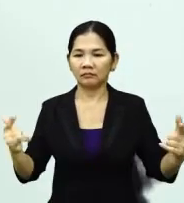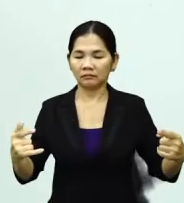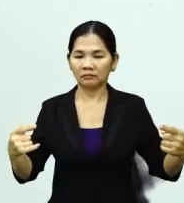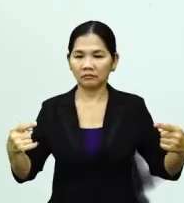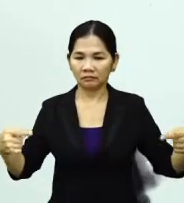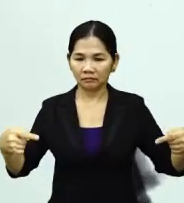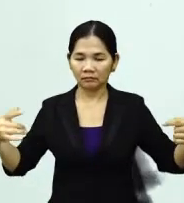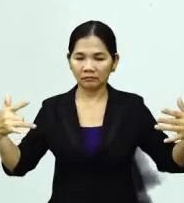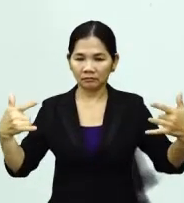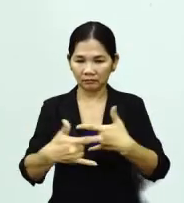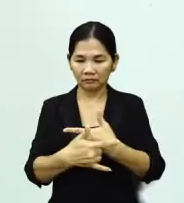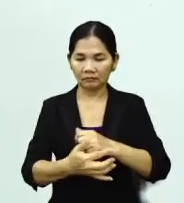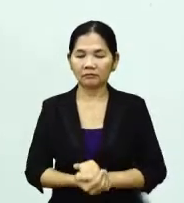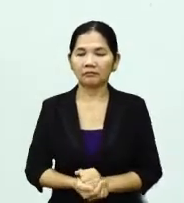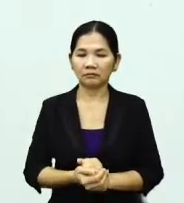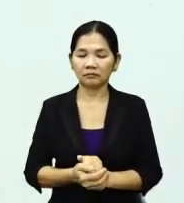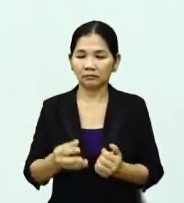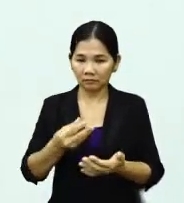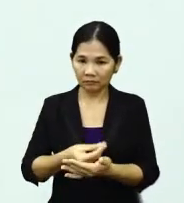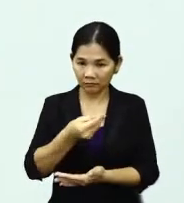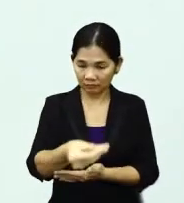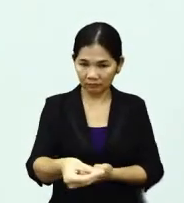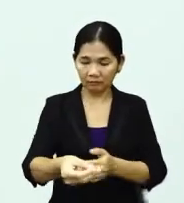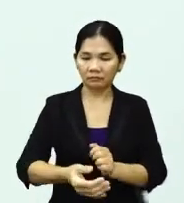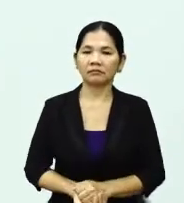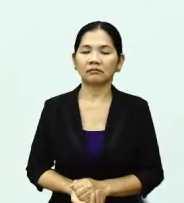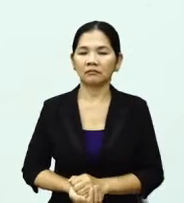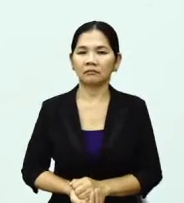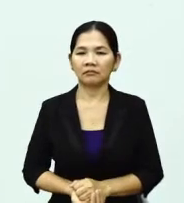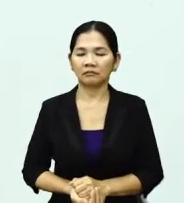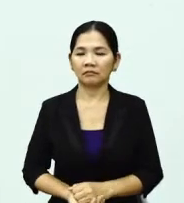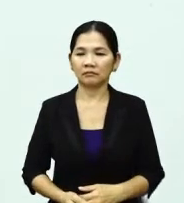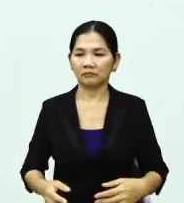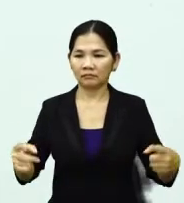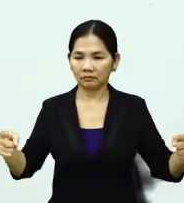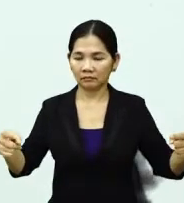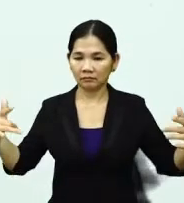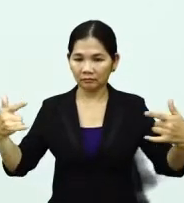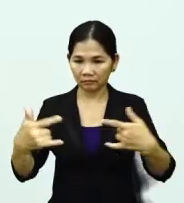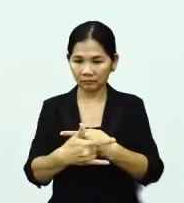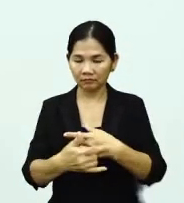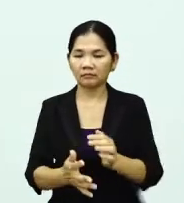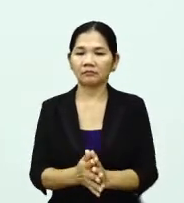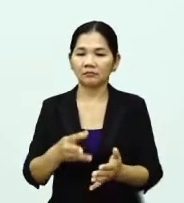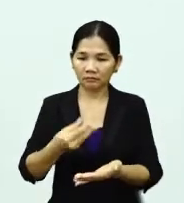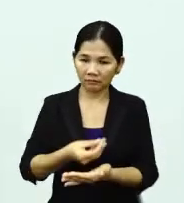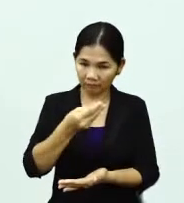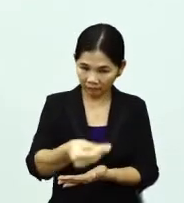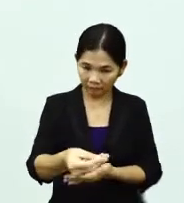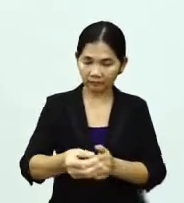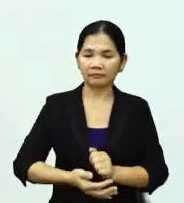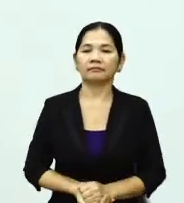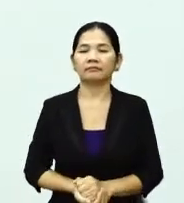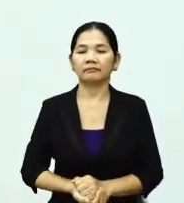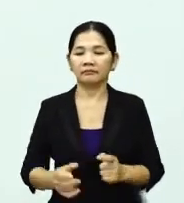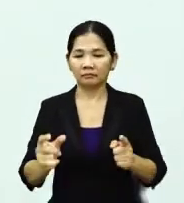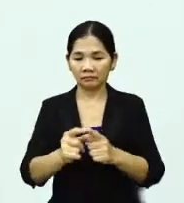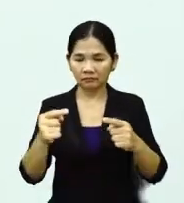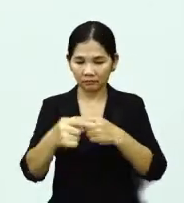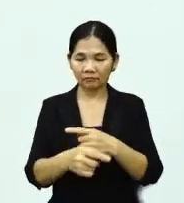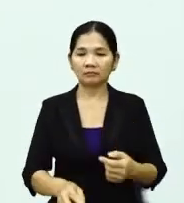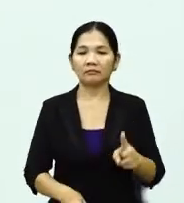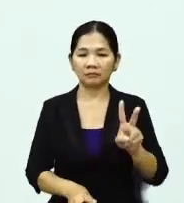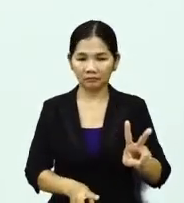nâng bí tình chà còn đằng hai tỏ bạc để sạp cư dưới bí chà đại miền này tới khi nè tỏ